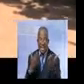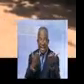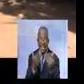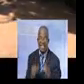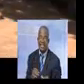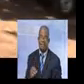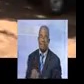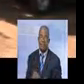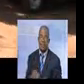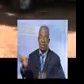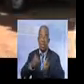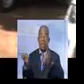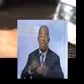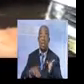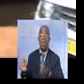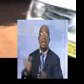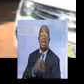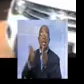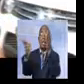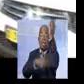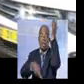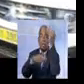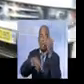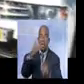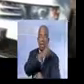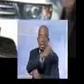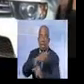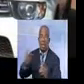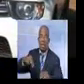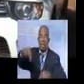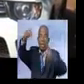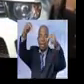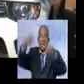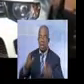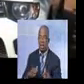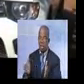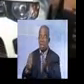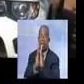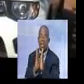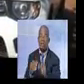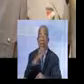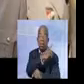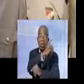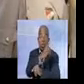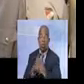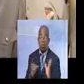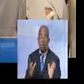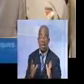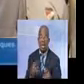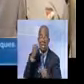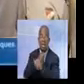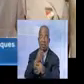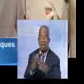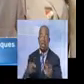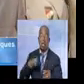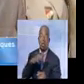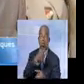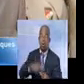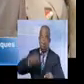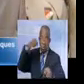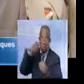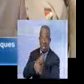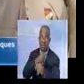des douanes du Nord rassure les populations quant à la vigilance des douaniers pour sauver leur vie. La lutte sera menée sans relâche. Et